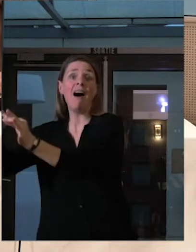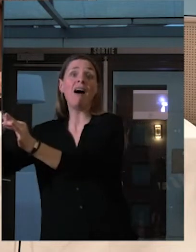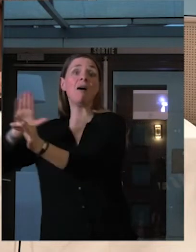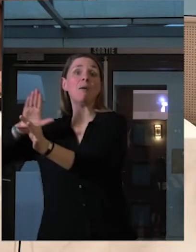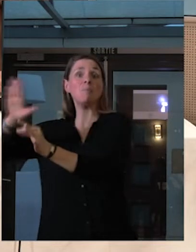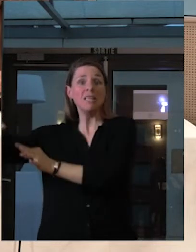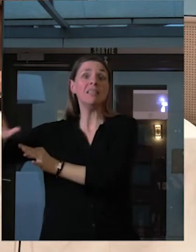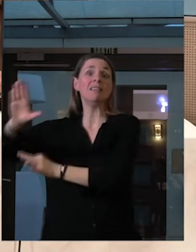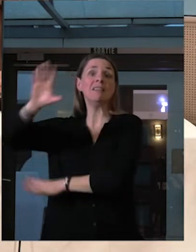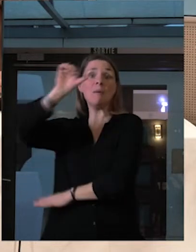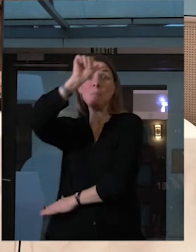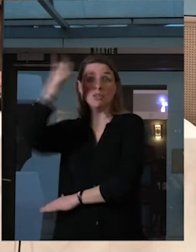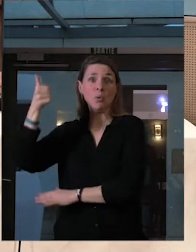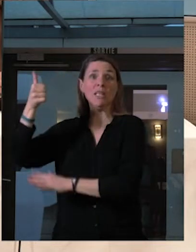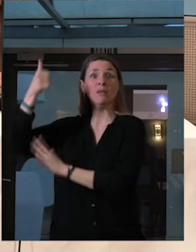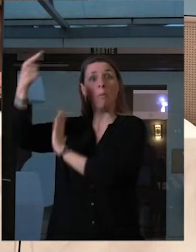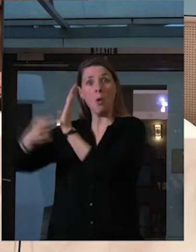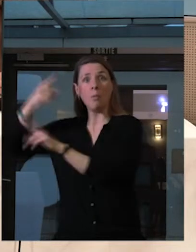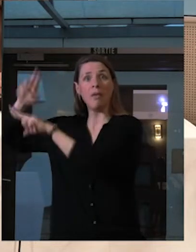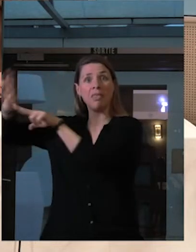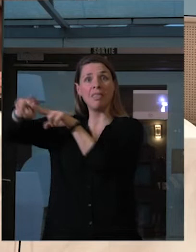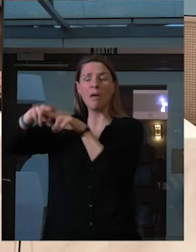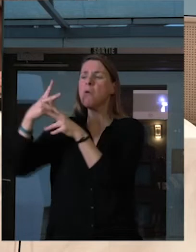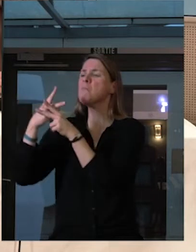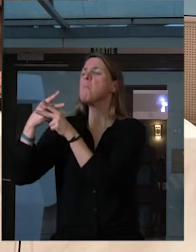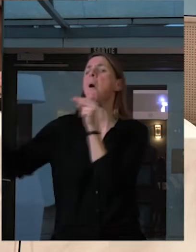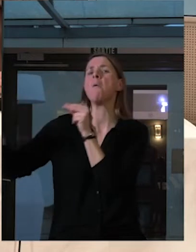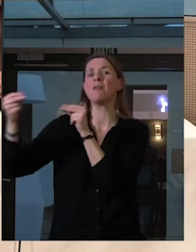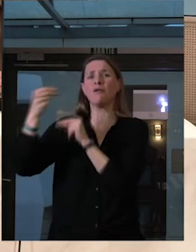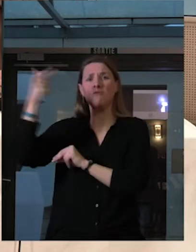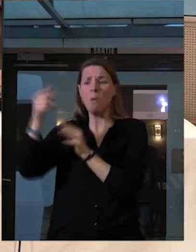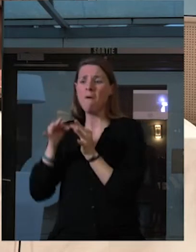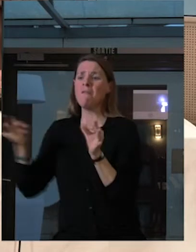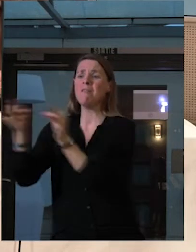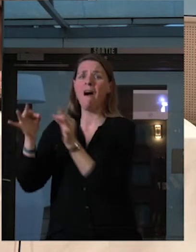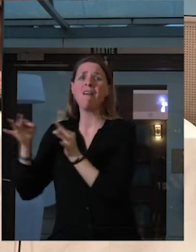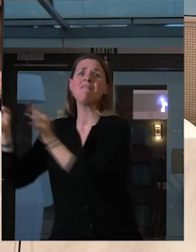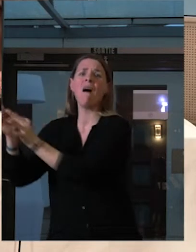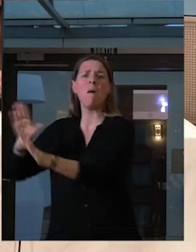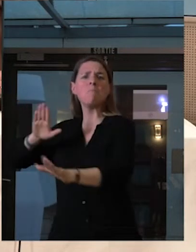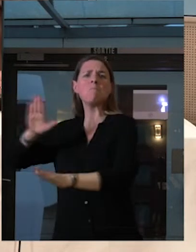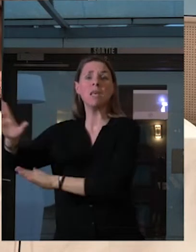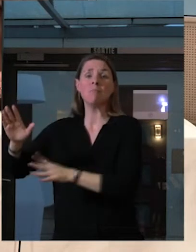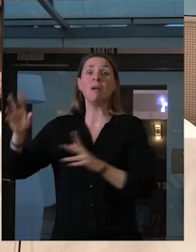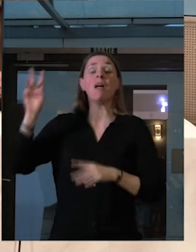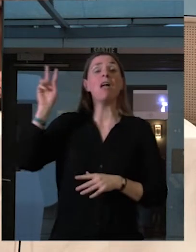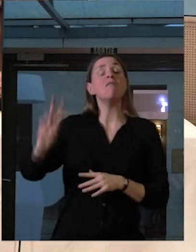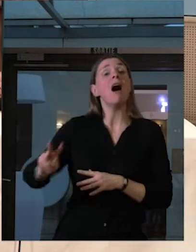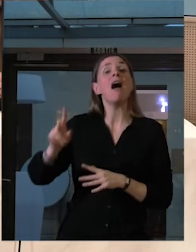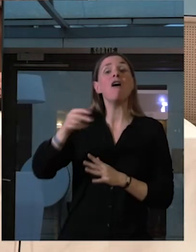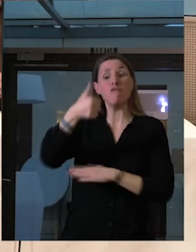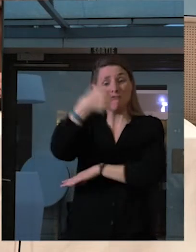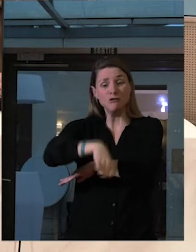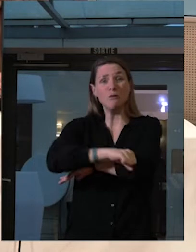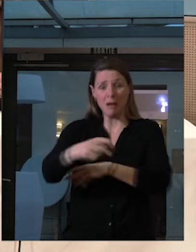masculine ont été refaits, étaient donc tout neufs, donc ils ont deux terrains juste pour eux. Et on a eu le cas, en fait, pendant une